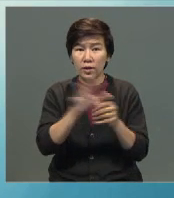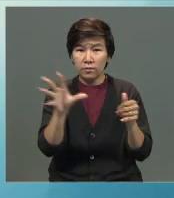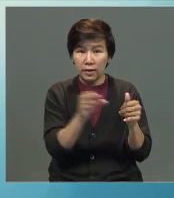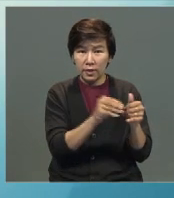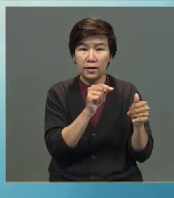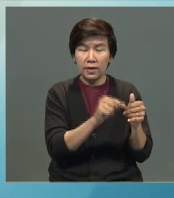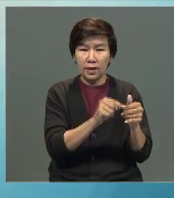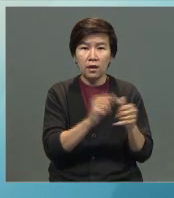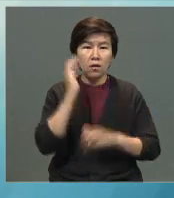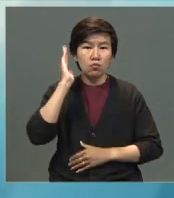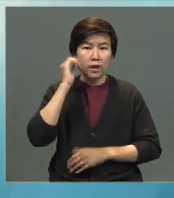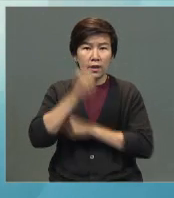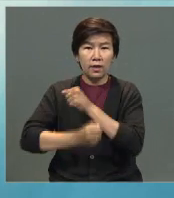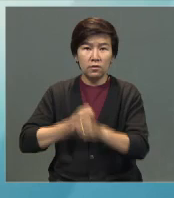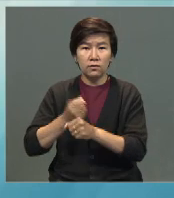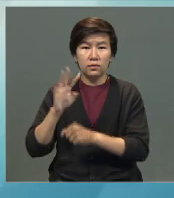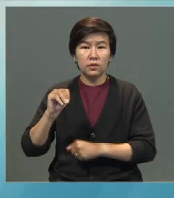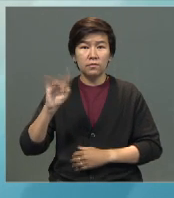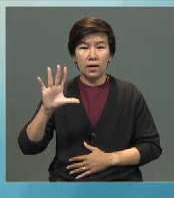มีผู้ป่วยรายนี้นะครับเป็นเพศชายอายุ 45